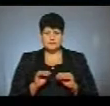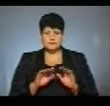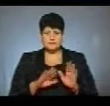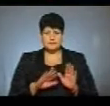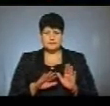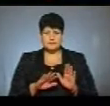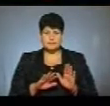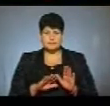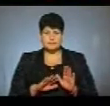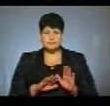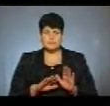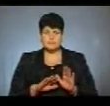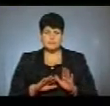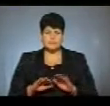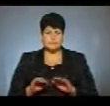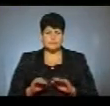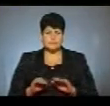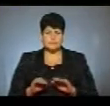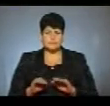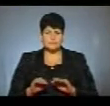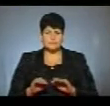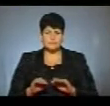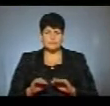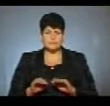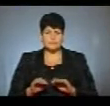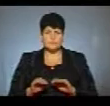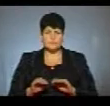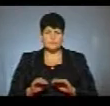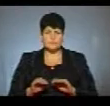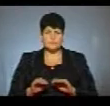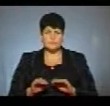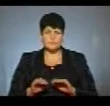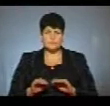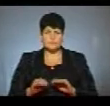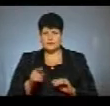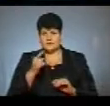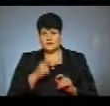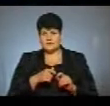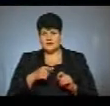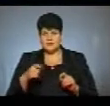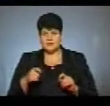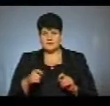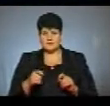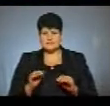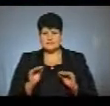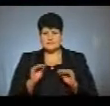Потім накрутити, і тут шнурочок витягуєш, ставлю